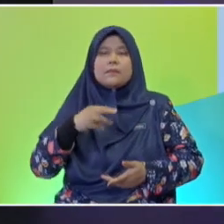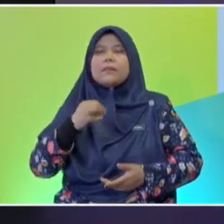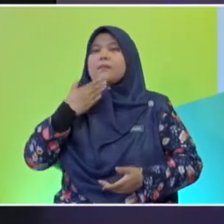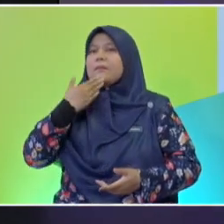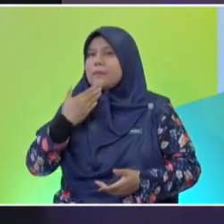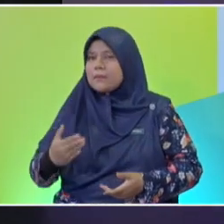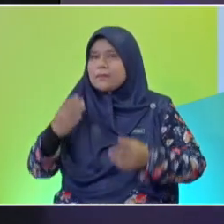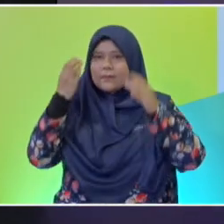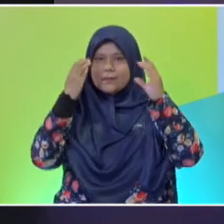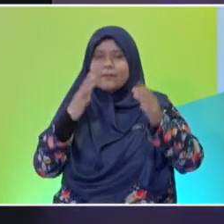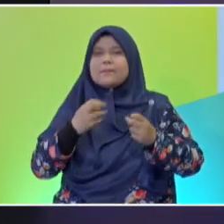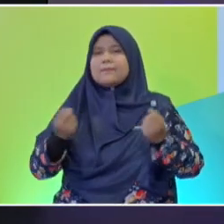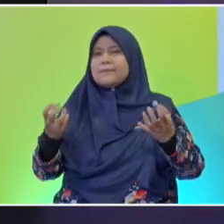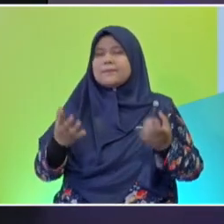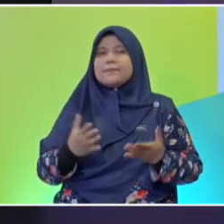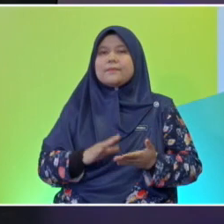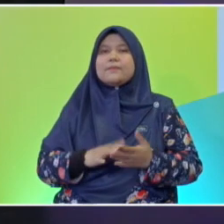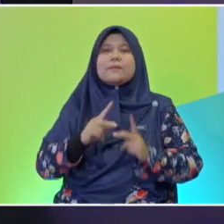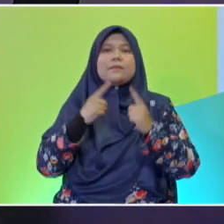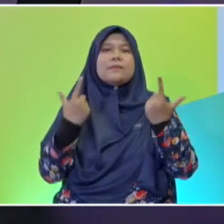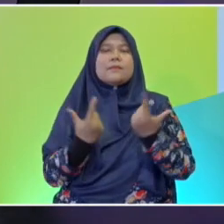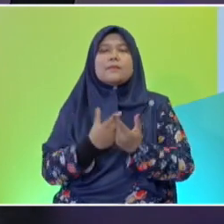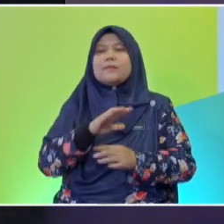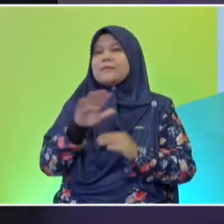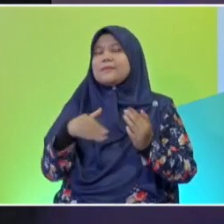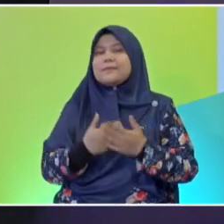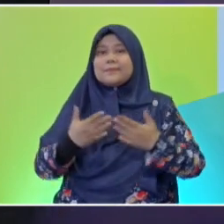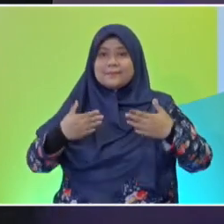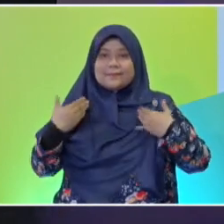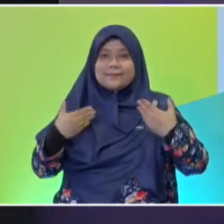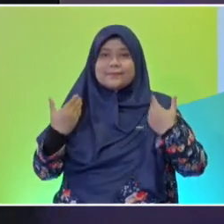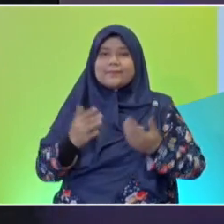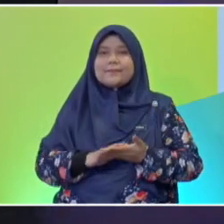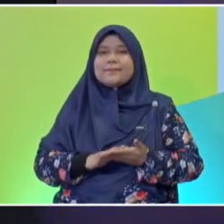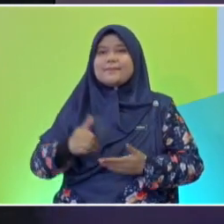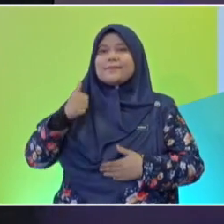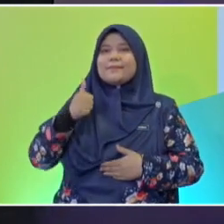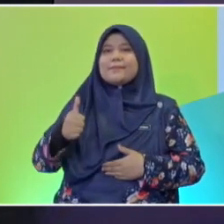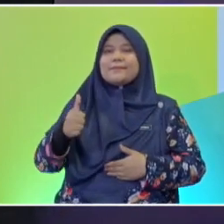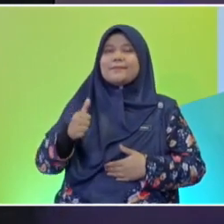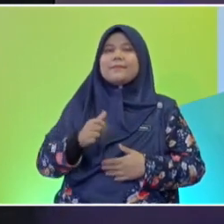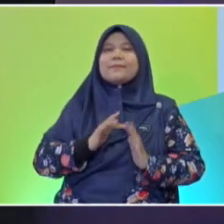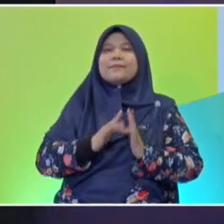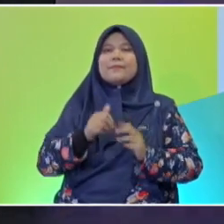Cikgu banyak-banyak eee dengan keras kita hari ini semua semua tentang ini kalian harus ditunjuk